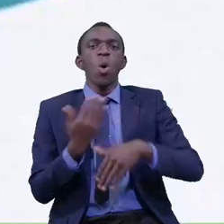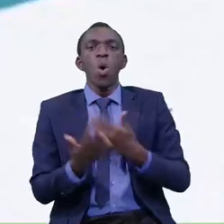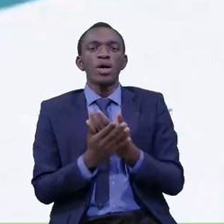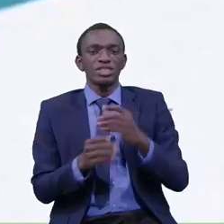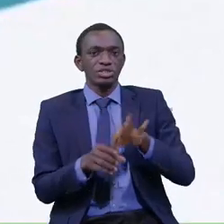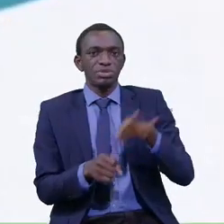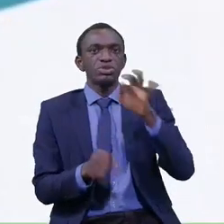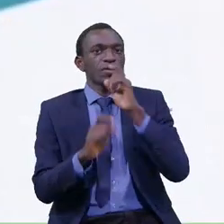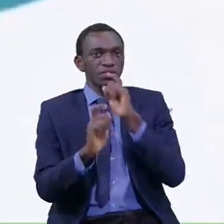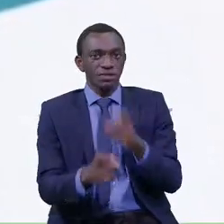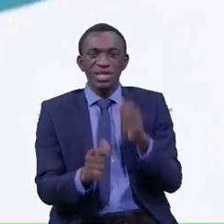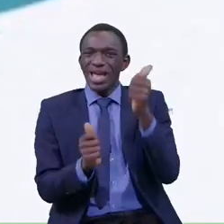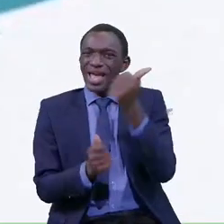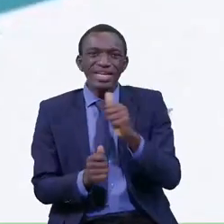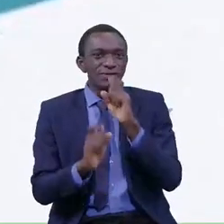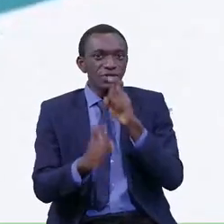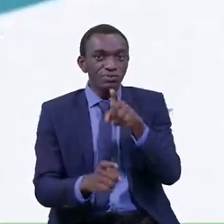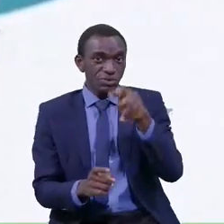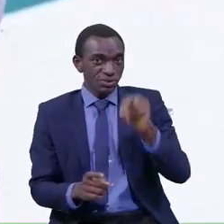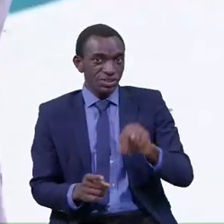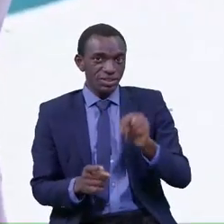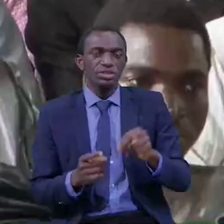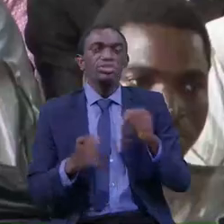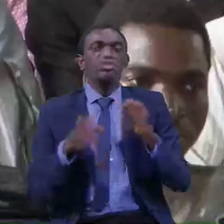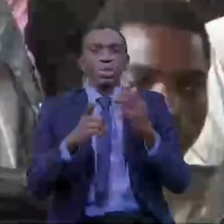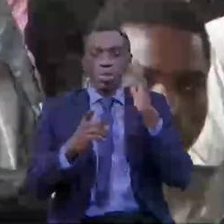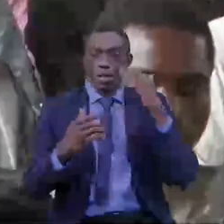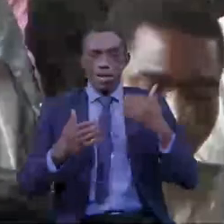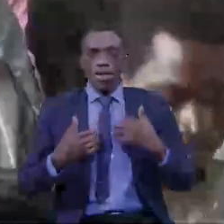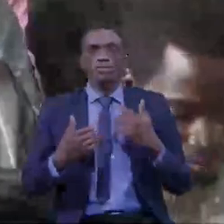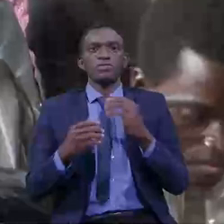Et tout don dont tu as besoin, tout est disponible.